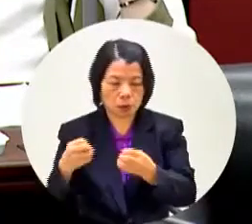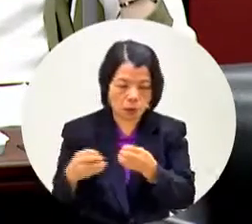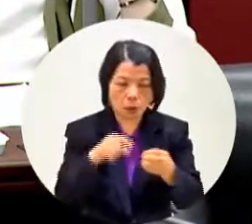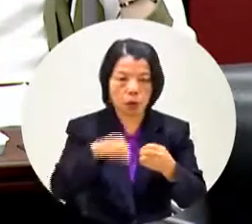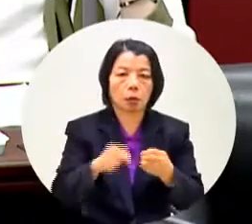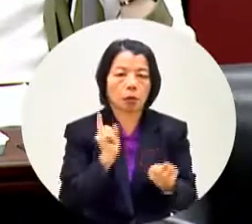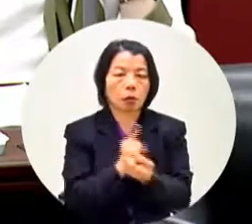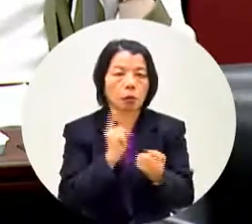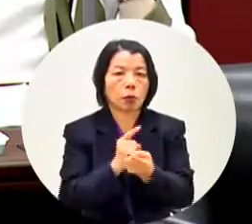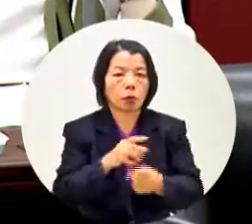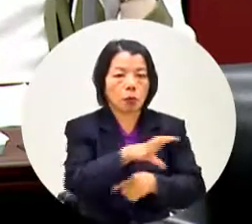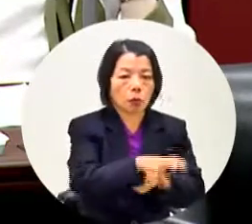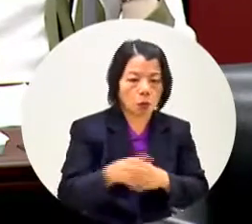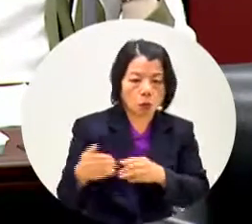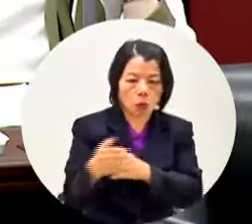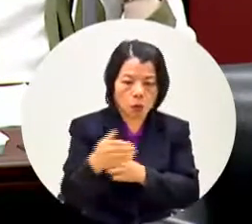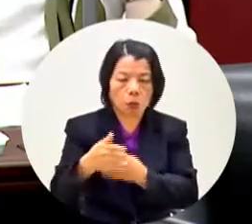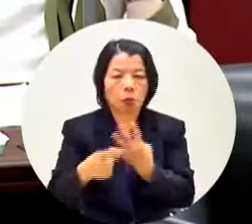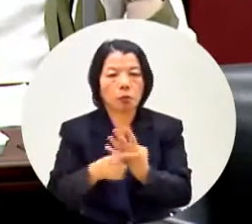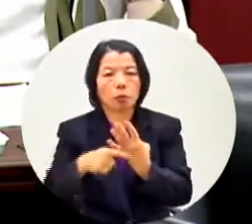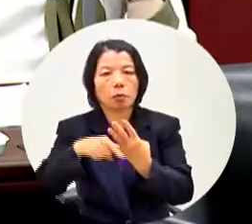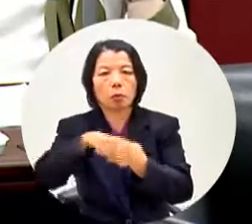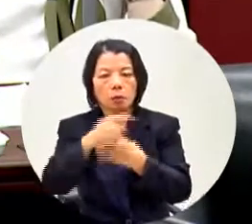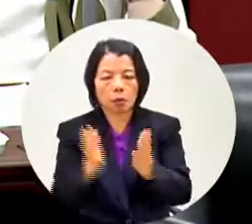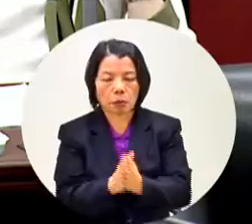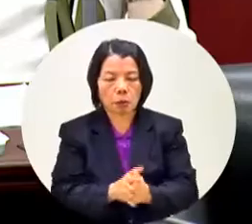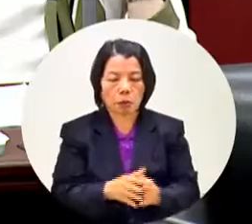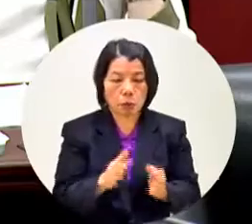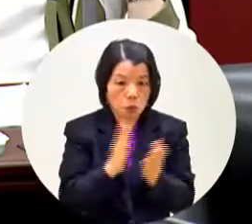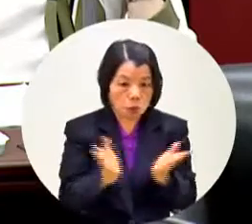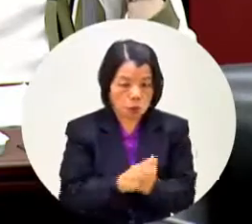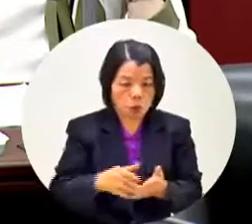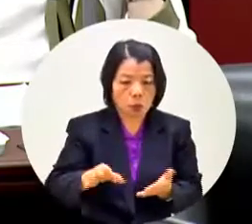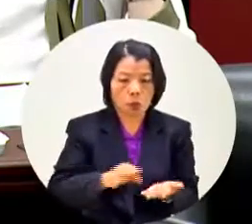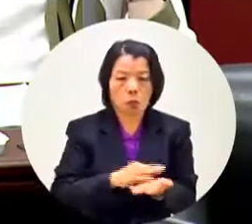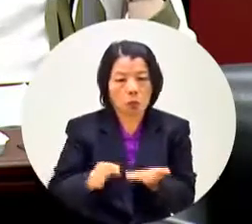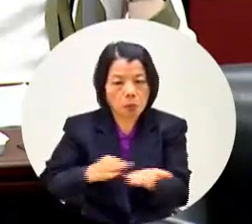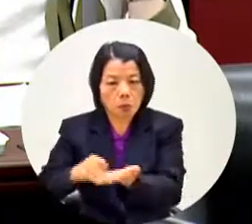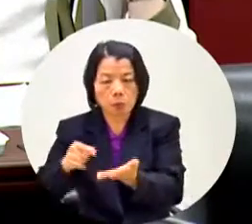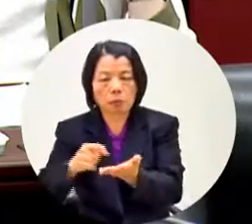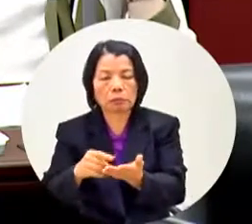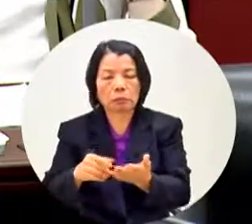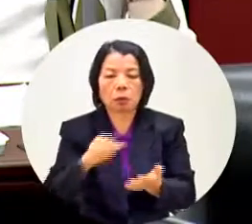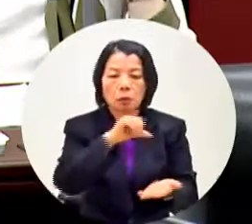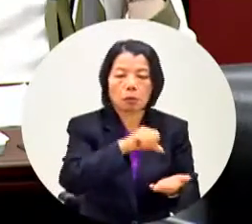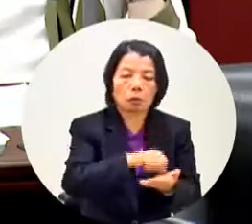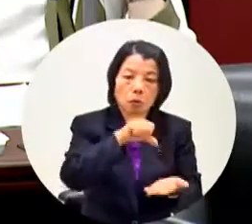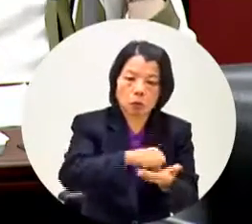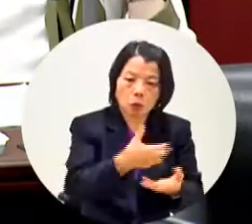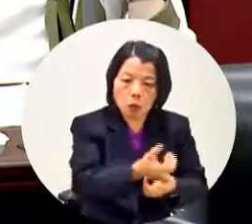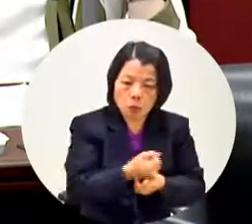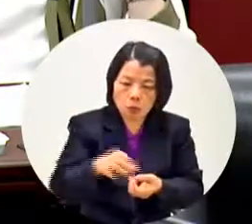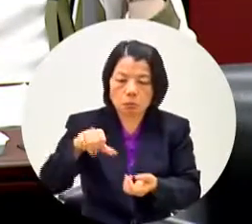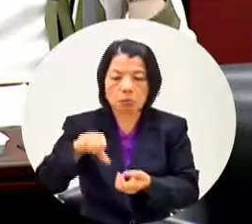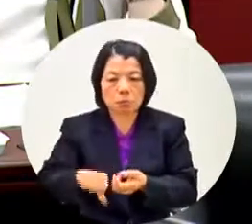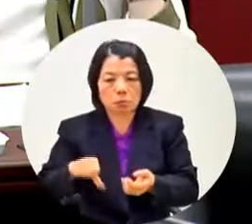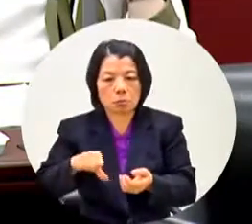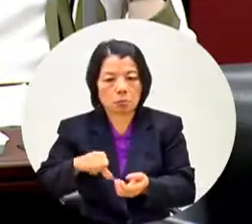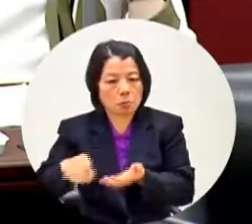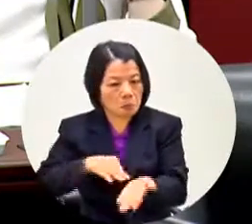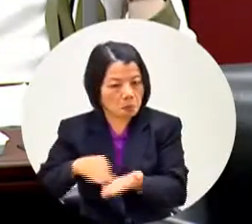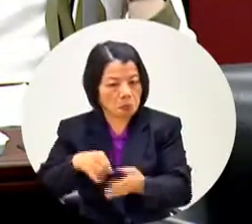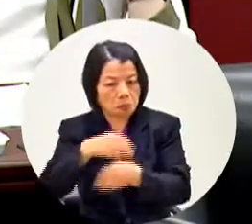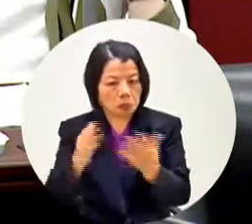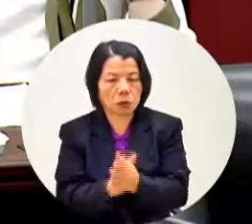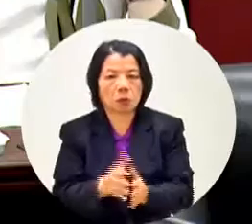有的我们的市民朋友还有局处所长讨论，每年我们农渔产业一直在发生整体好产业行销